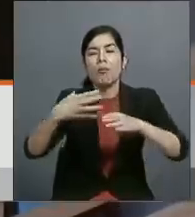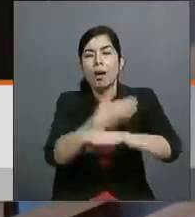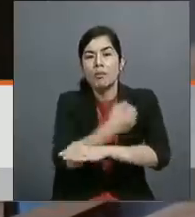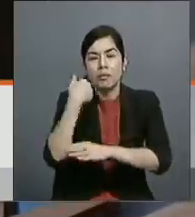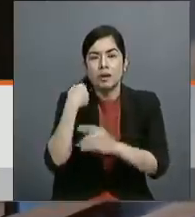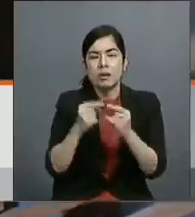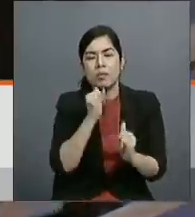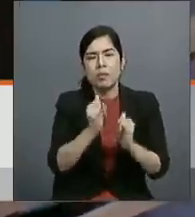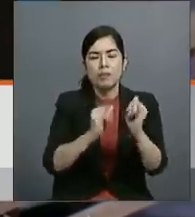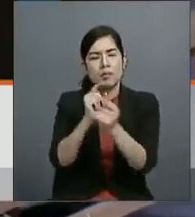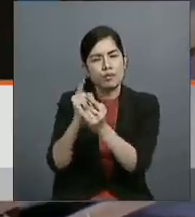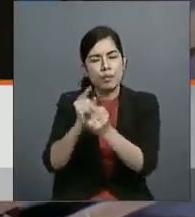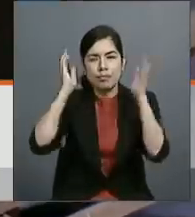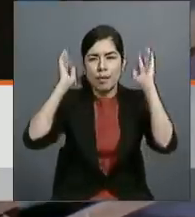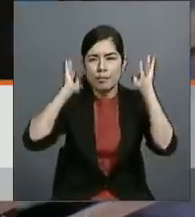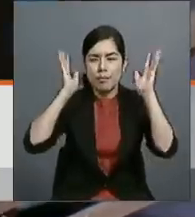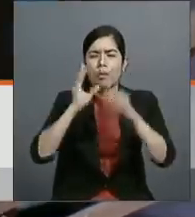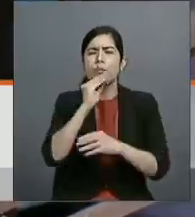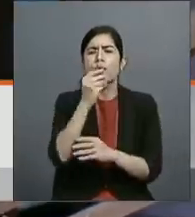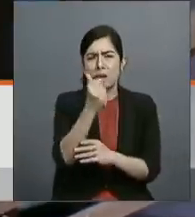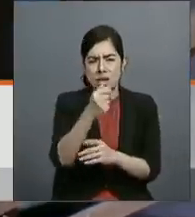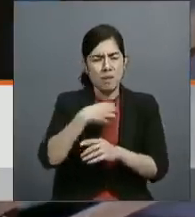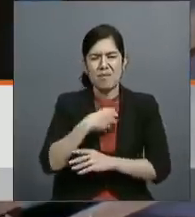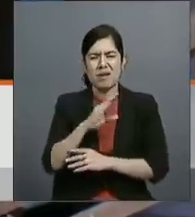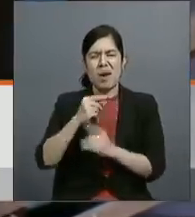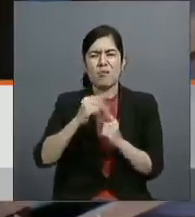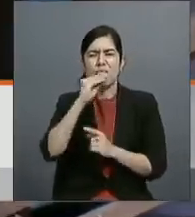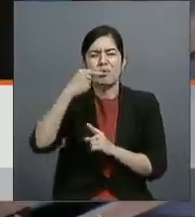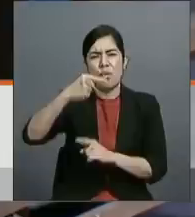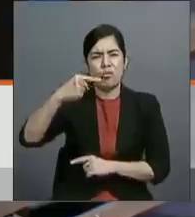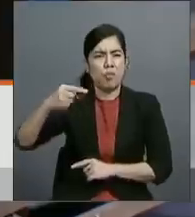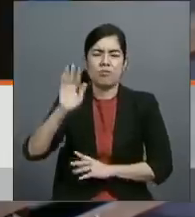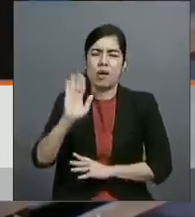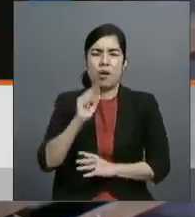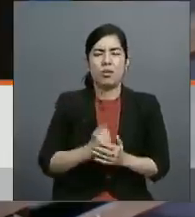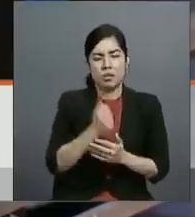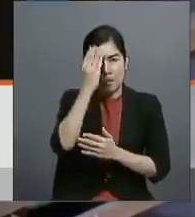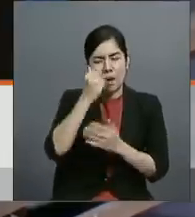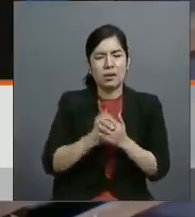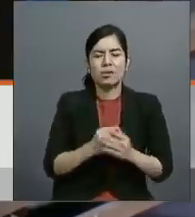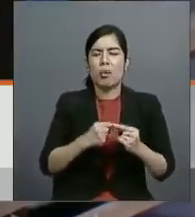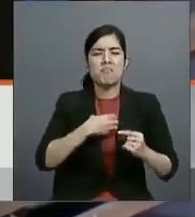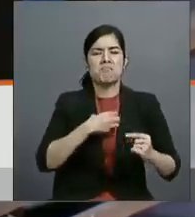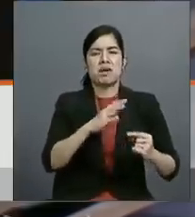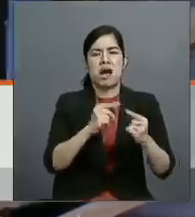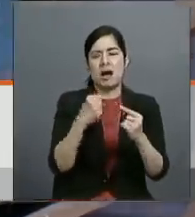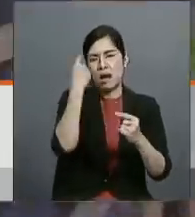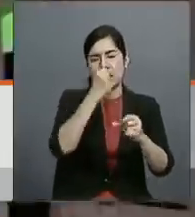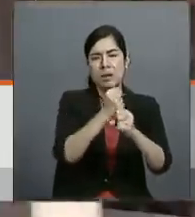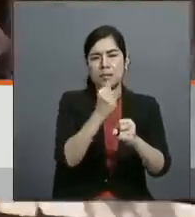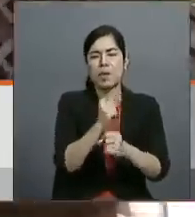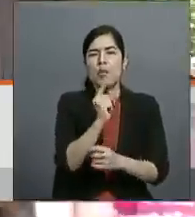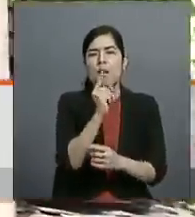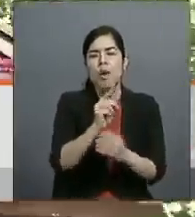วโจมตีกันไปมาเพราะว่าจะทำให้ประเทศชาติเกิดความเสียหายเพราะเรื่องแบบนี้ไม่มีใครทำไม่มีใครประจานประเทศตัวเ